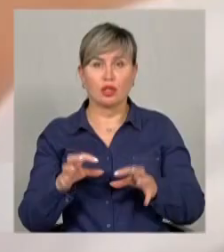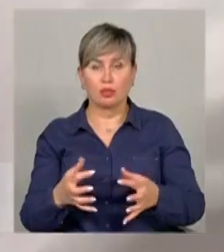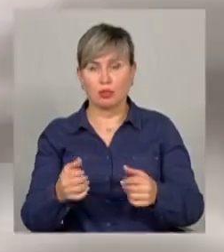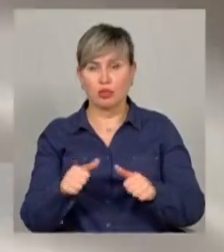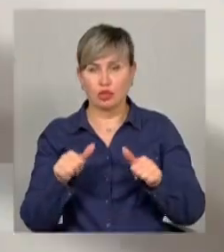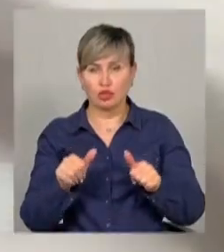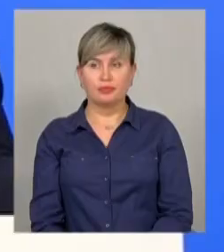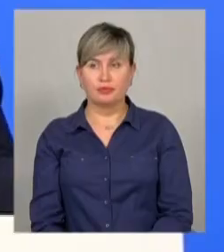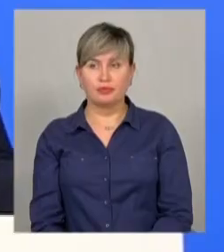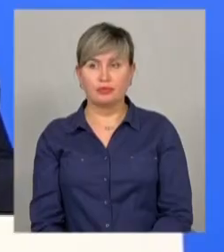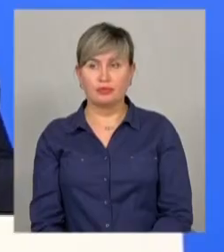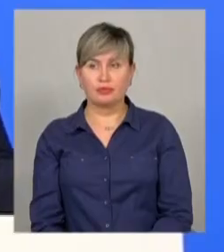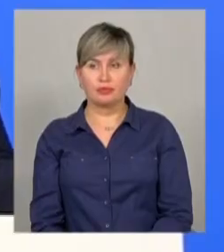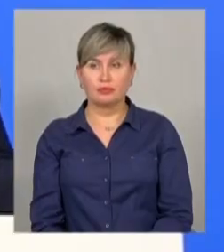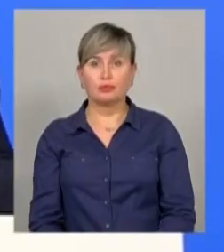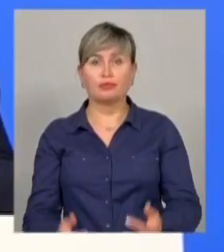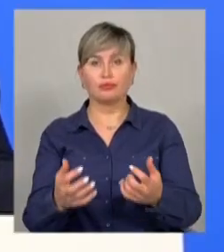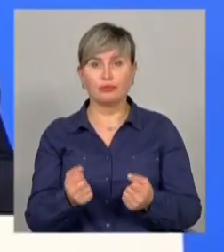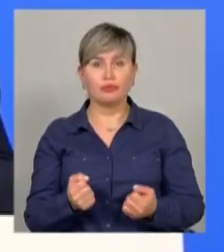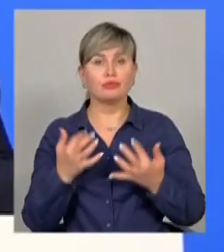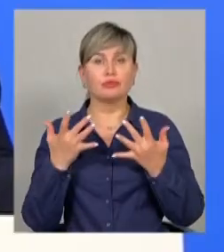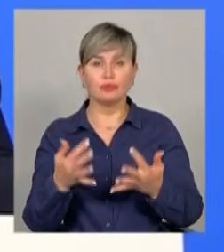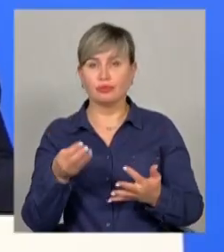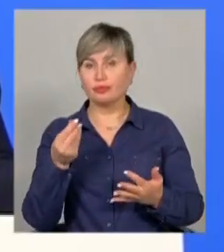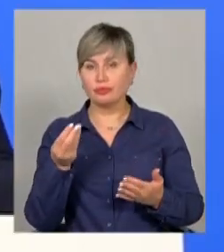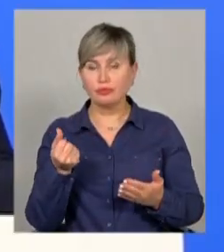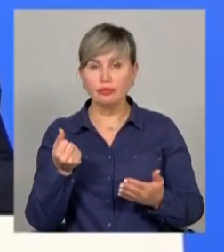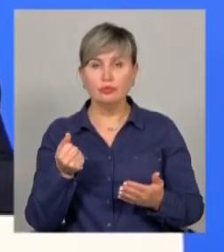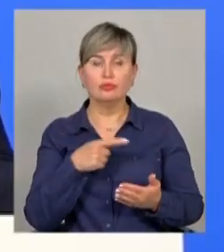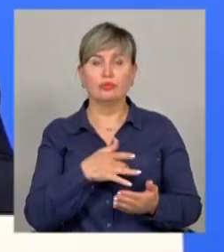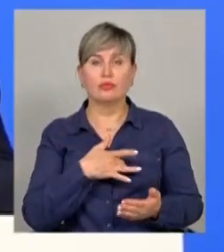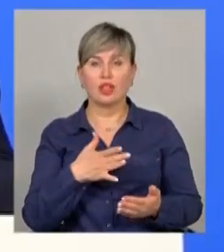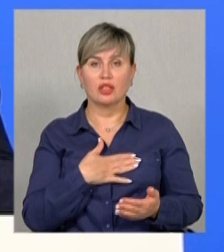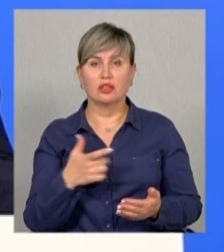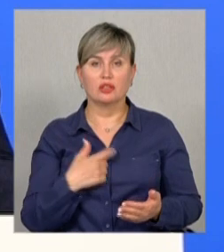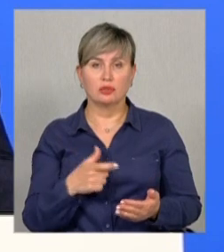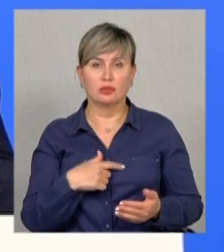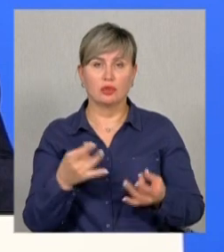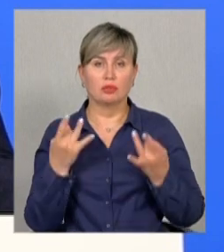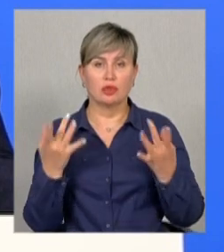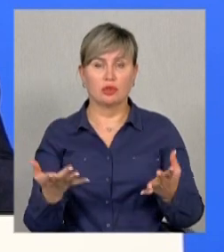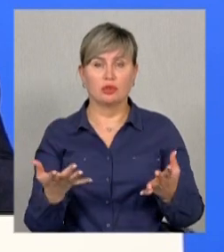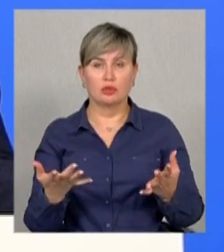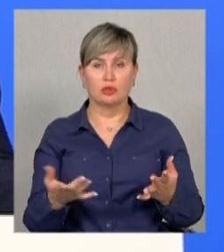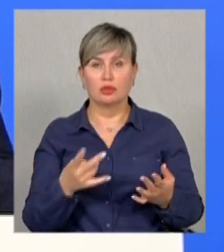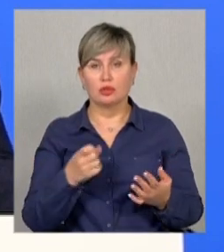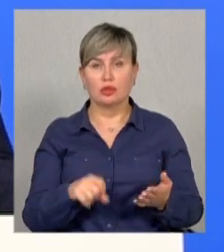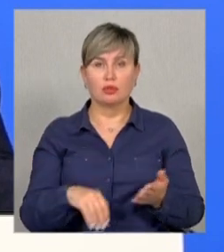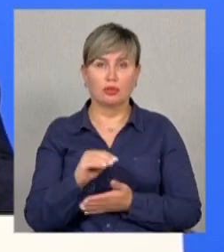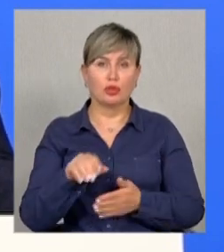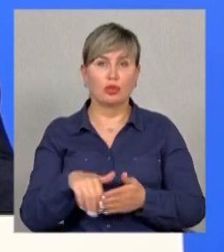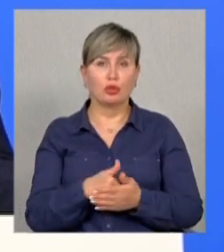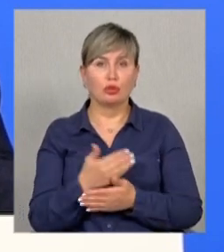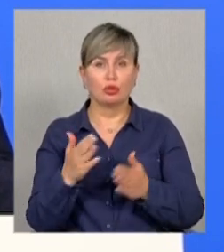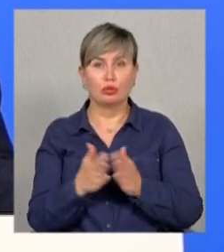решений. Получив требуемую сумму денег, он присвоил ее себе и потратил часть ее на приобретение нового